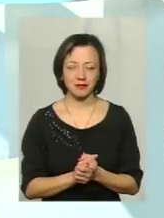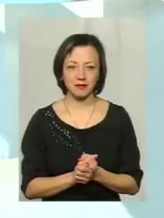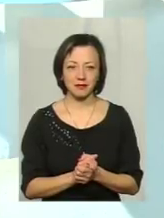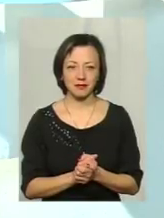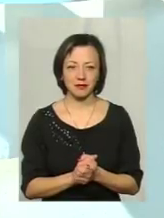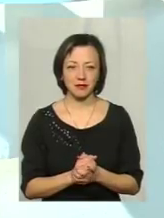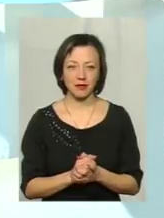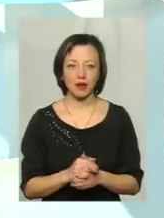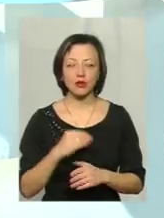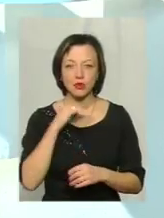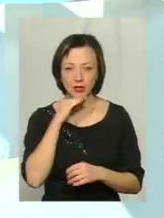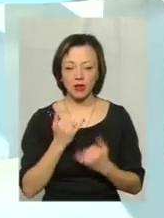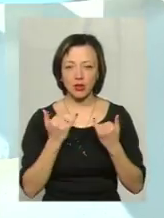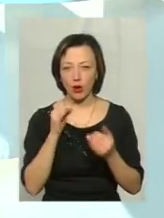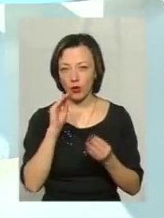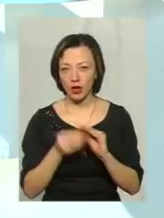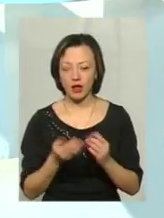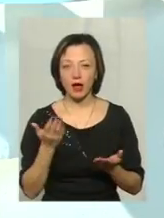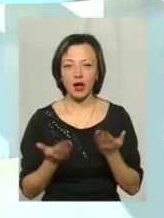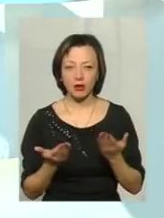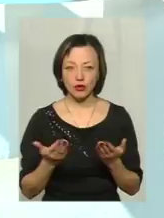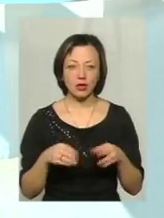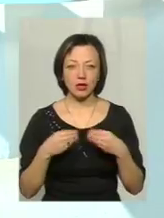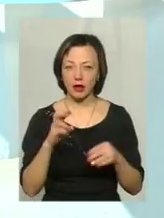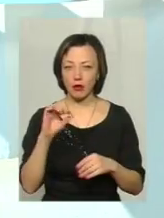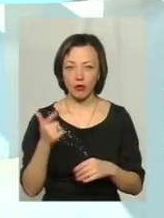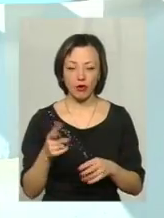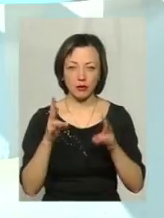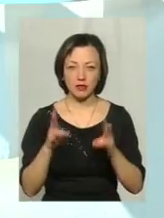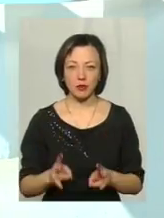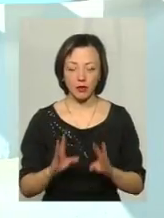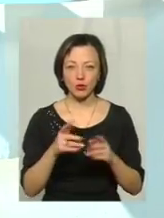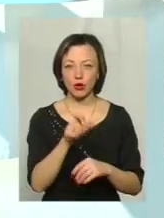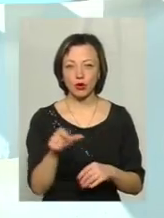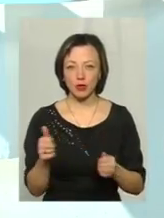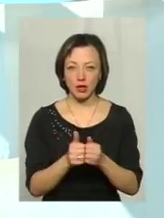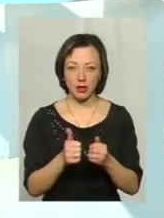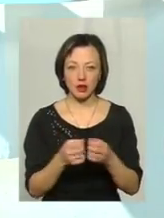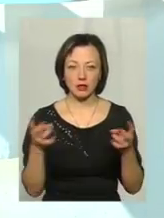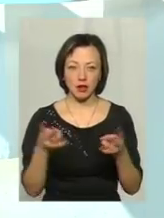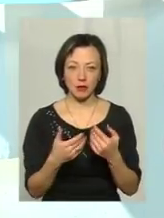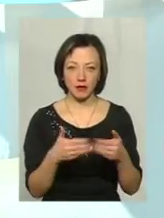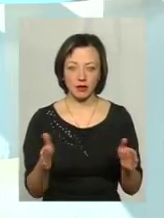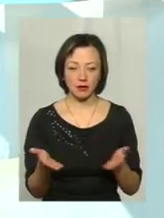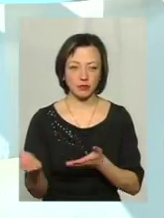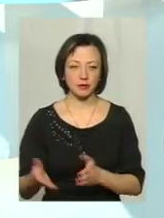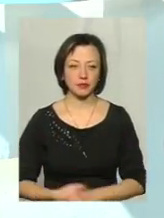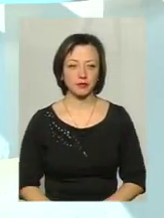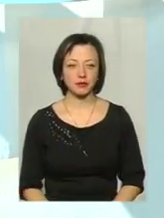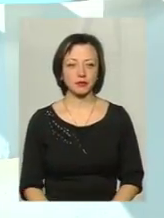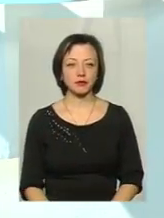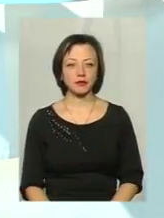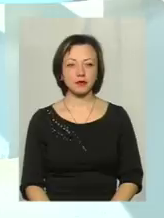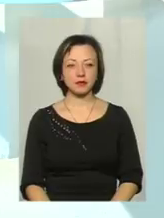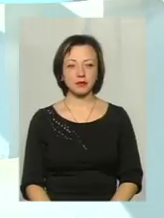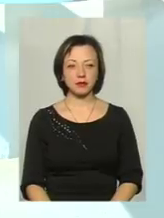чоловік, але достатньо для укриття. І якщо, скажімо так, не дай Бог, якась небезпека, і будуть люди рядом, і їм треба відкрити, то не питання,